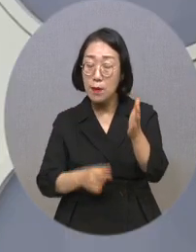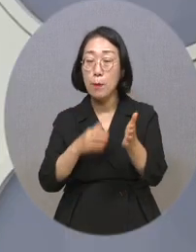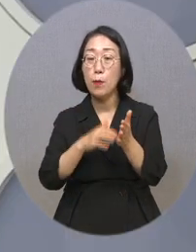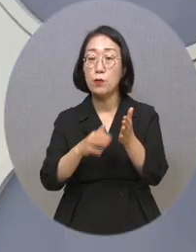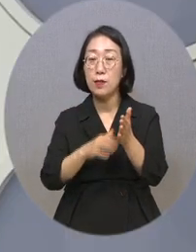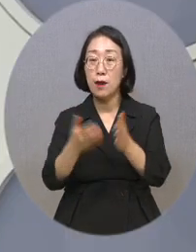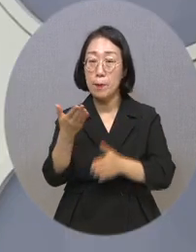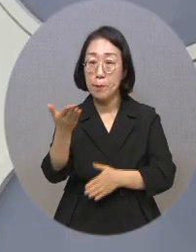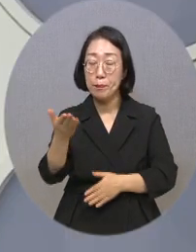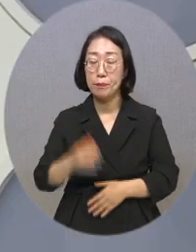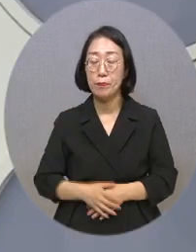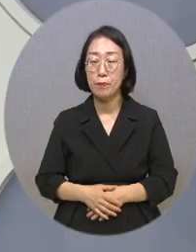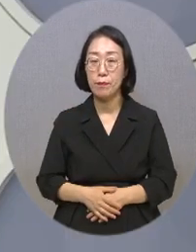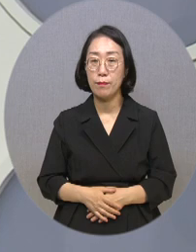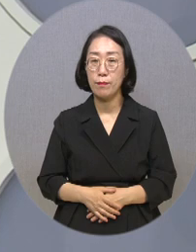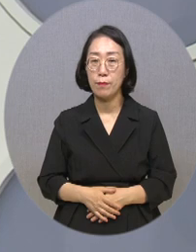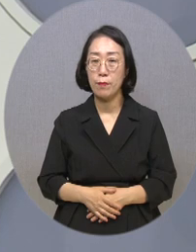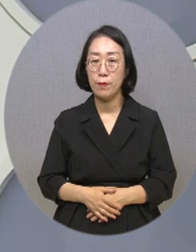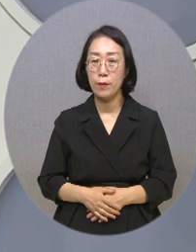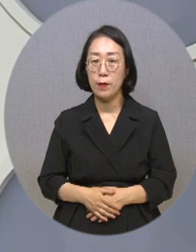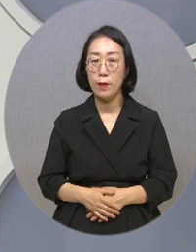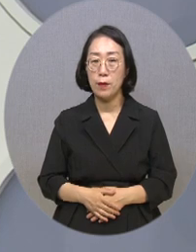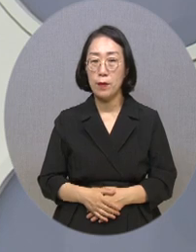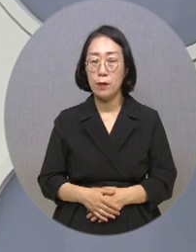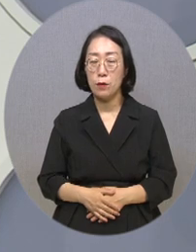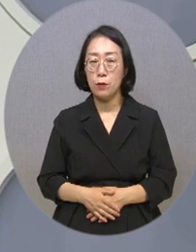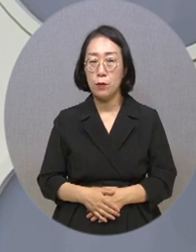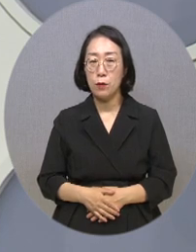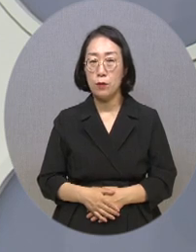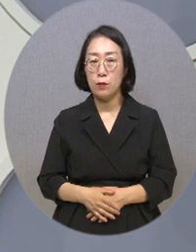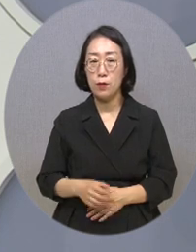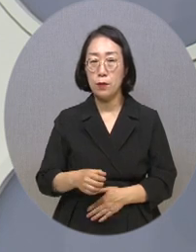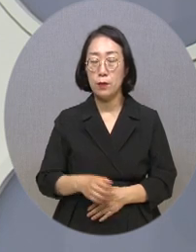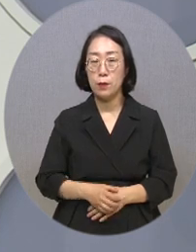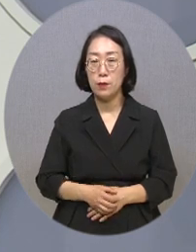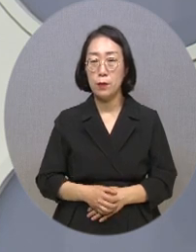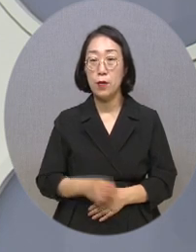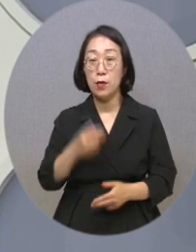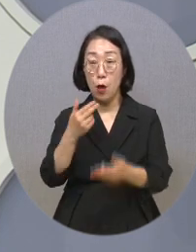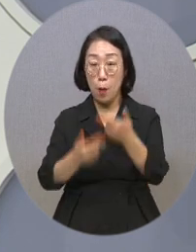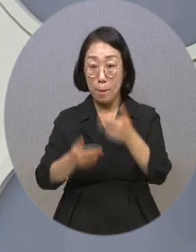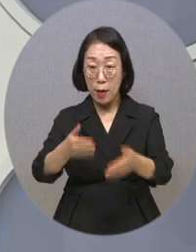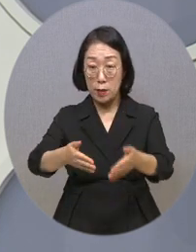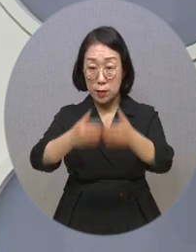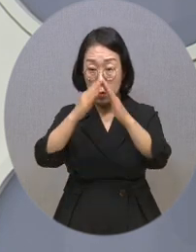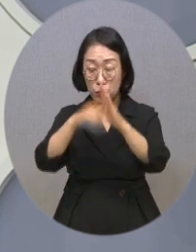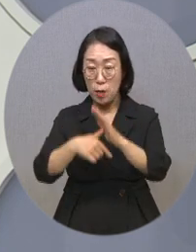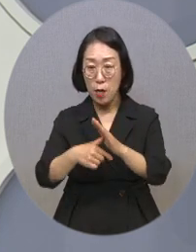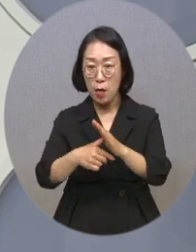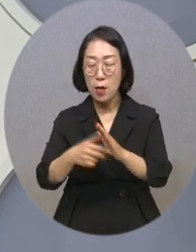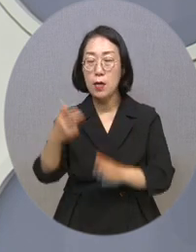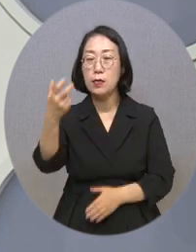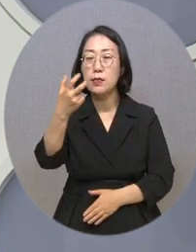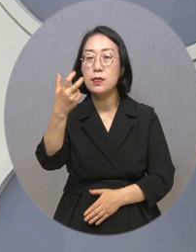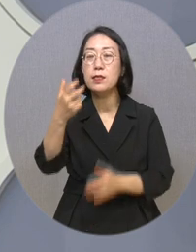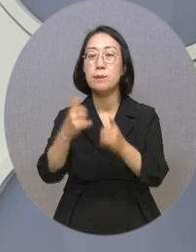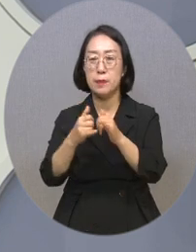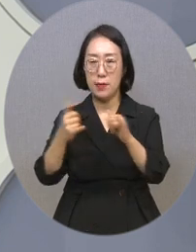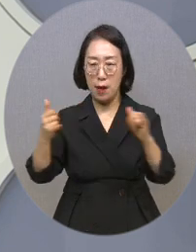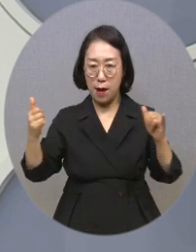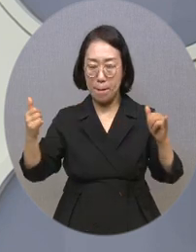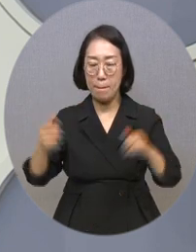저희가 저기 그 2009 우리 그 협회 만들 당시 정도에서는 70명 정도